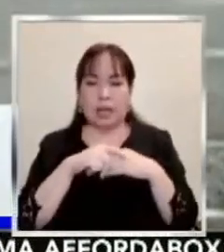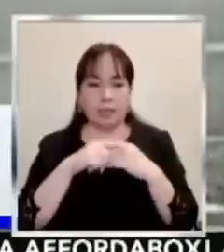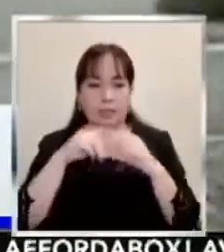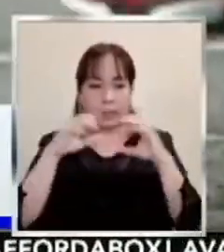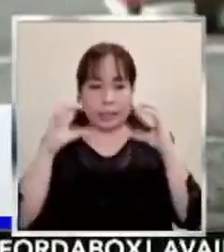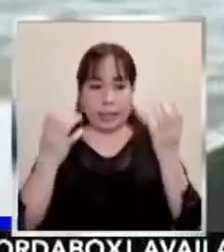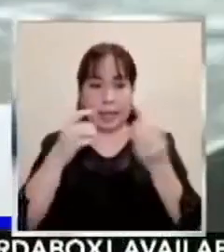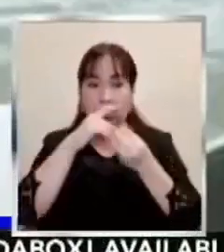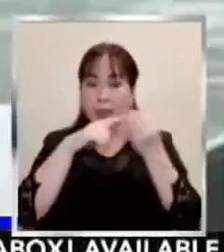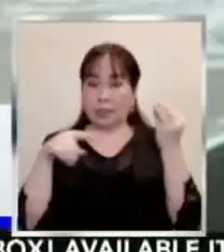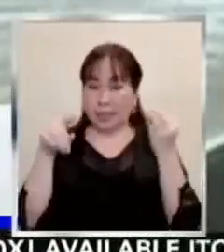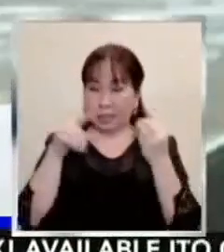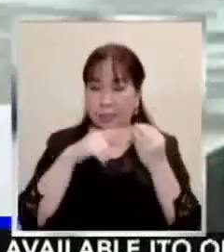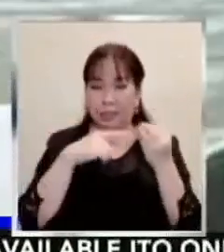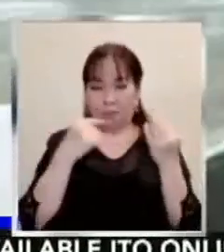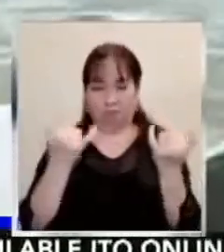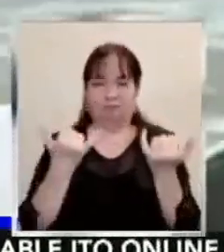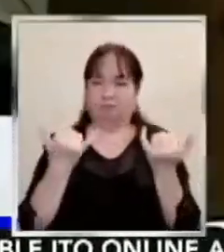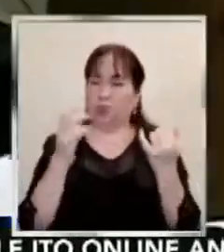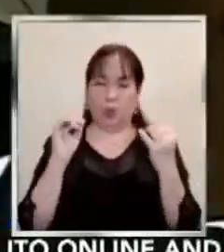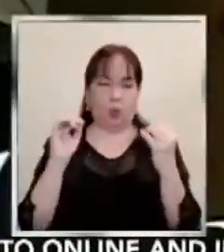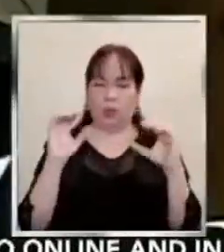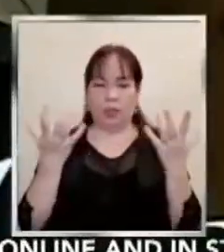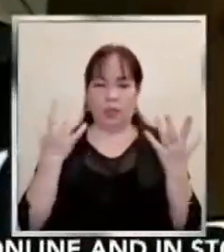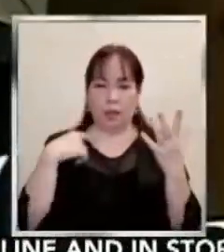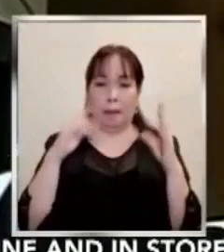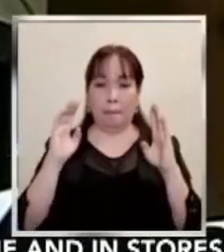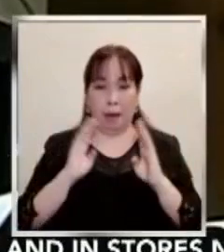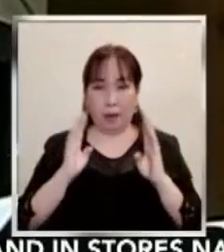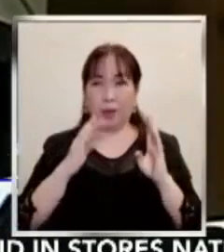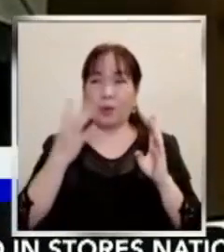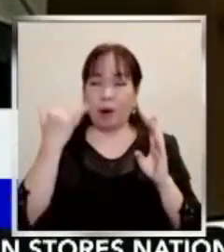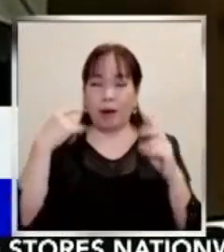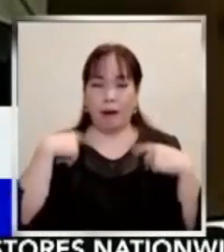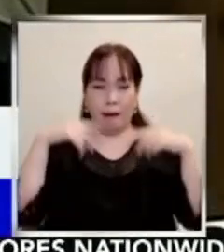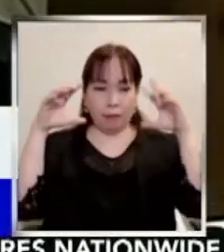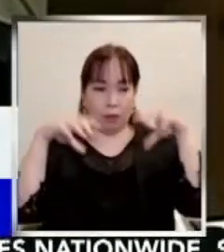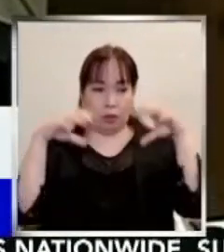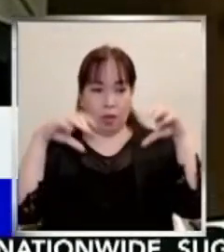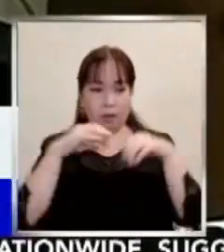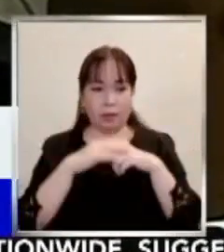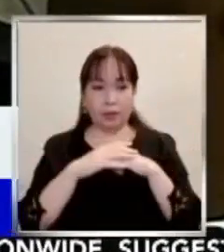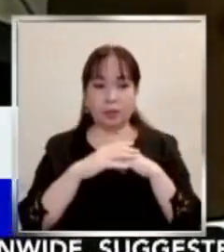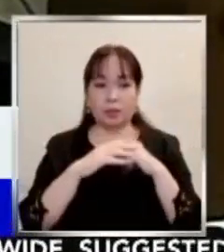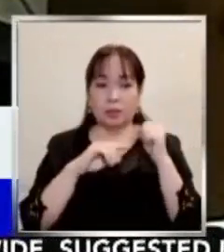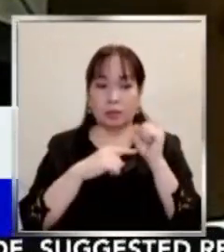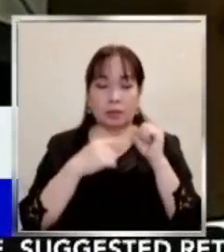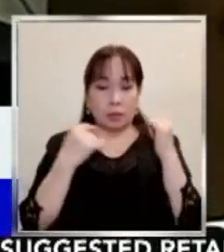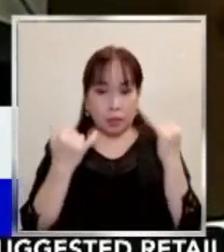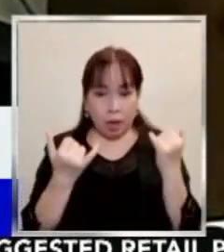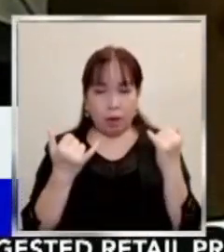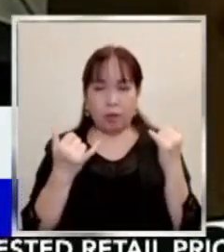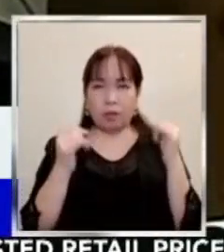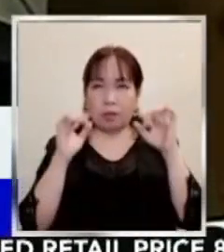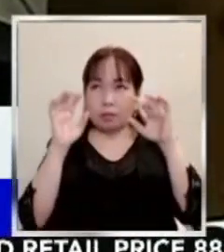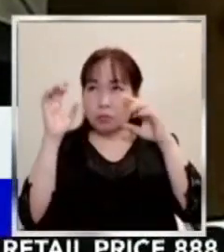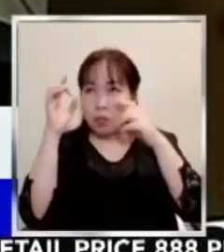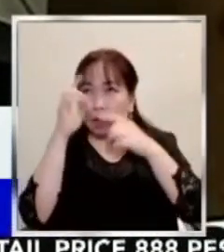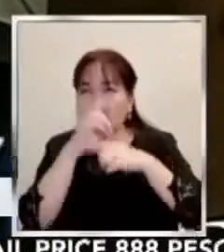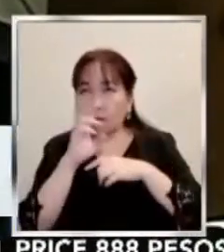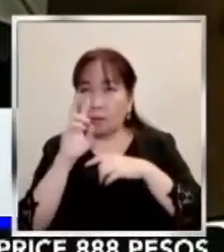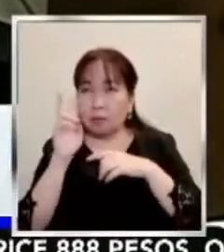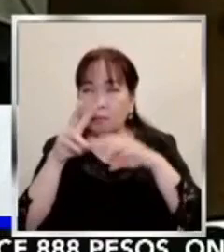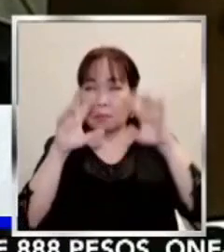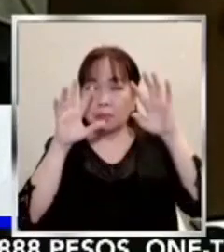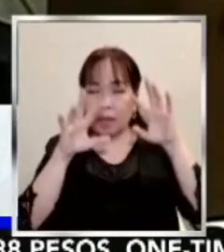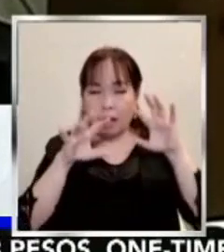sa Baguio dahil sa banta ng bagyo. As of now, makulimling ang panahon dito sa atin sa Baguio City at